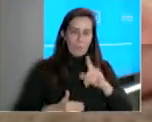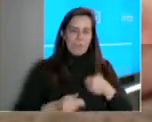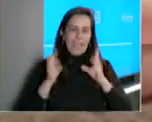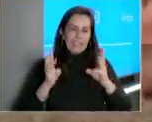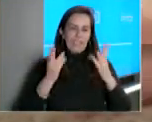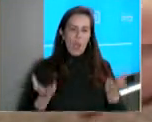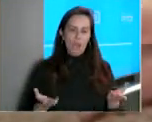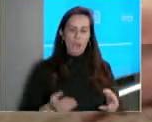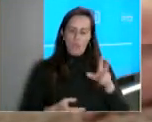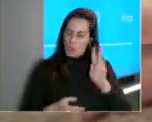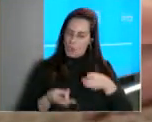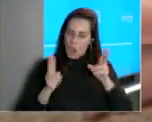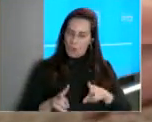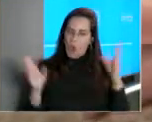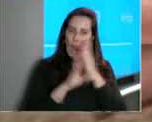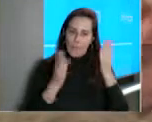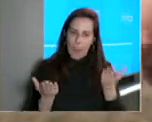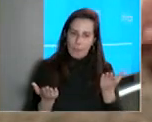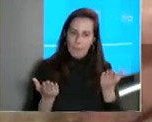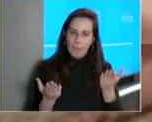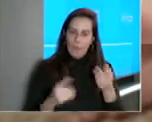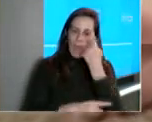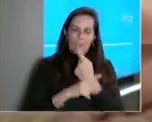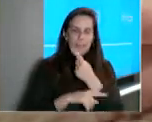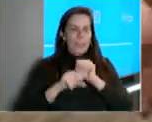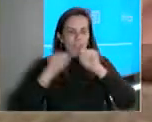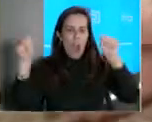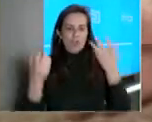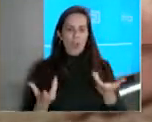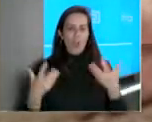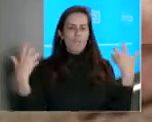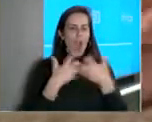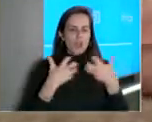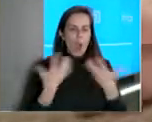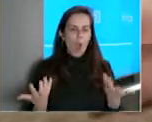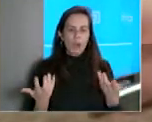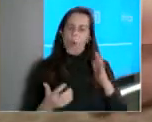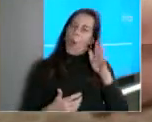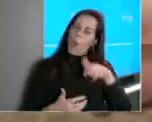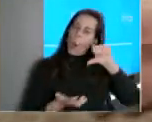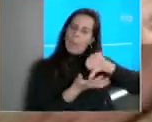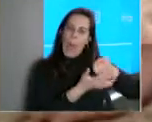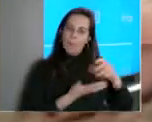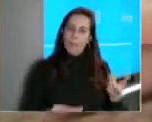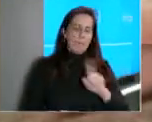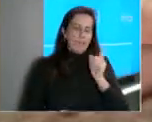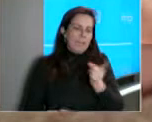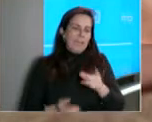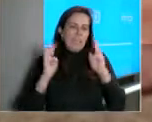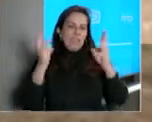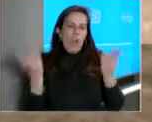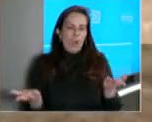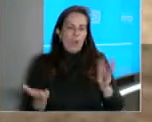סדרות? כשיש אפשרות למחבלים להפציץ את אשקלון ואשדוד ואולי ערים נוספות, אז מי צריך את